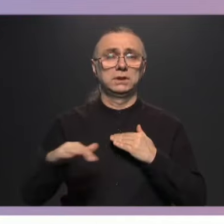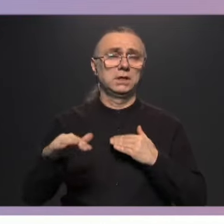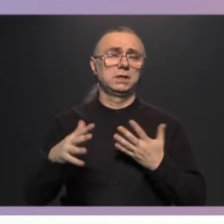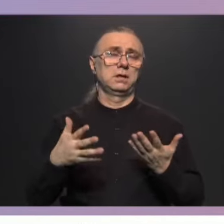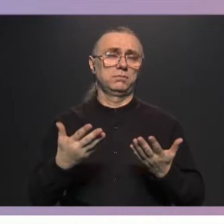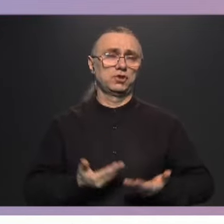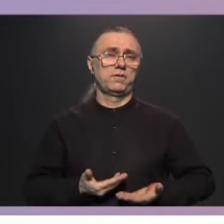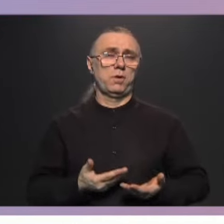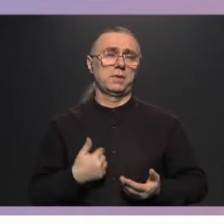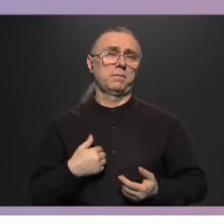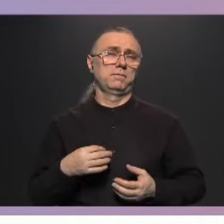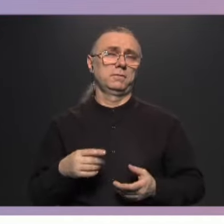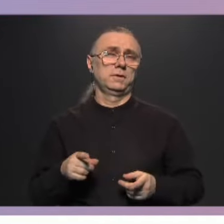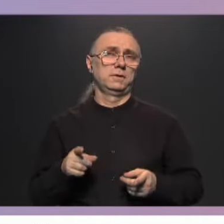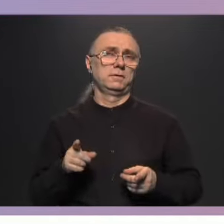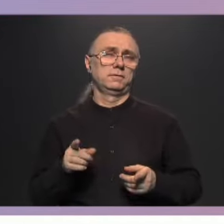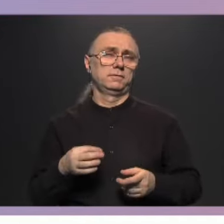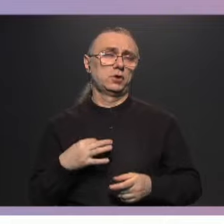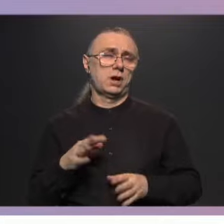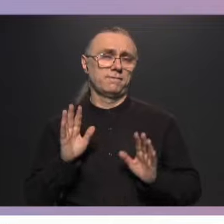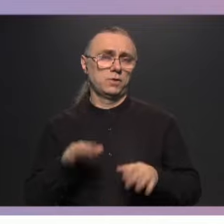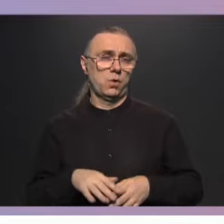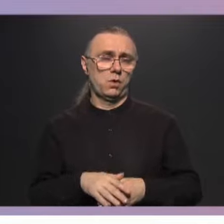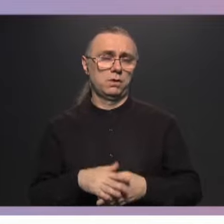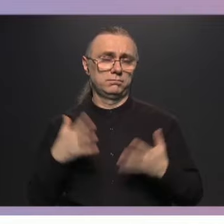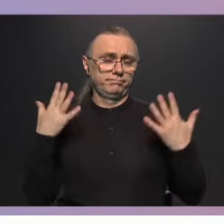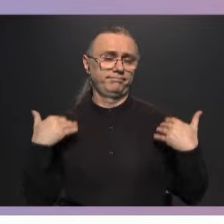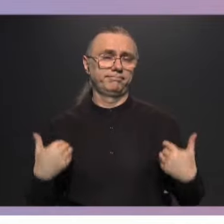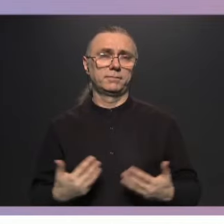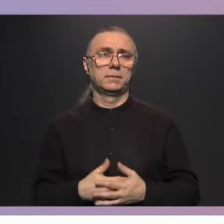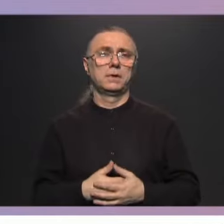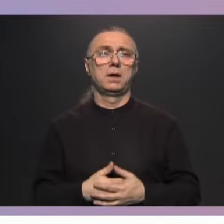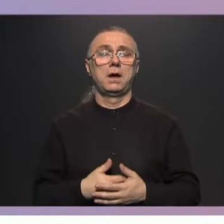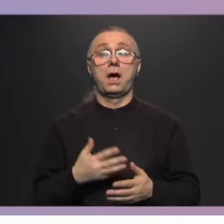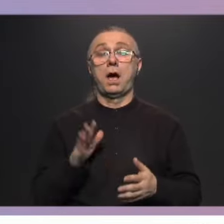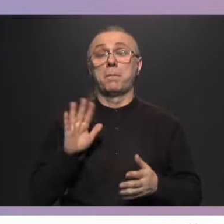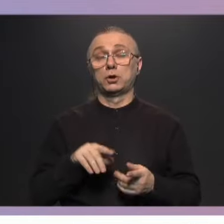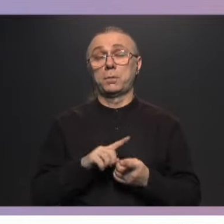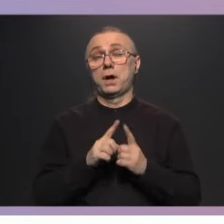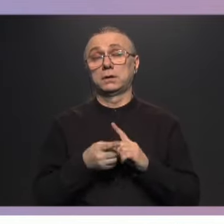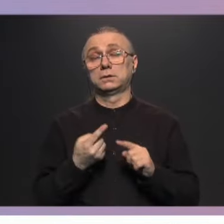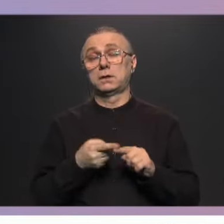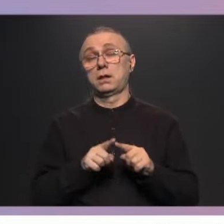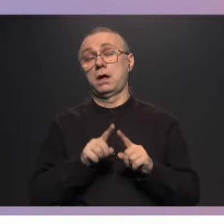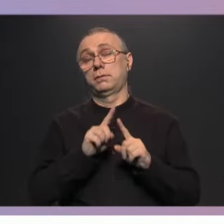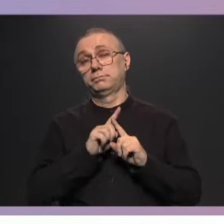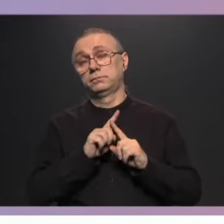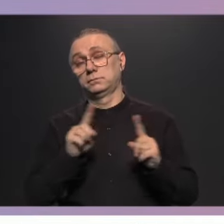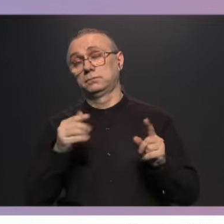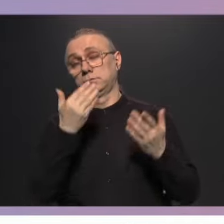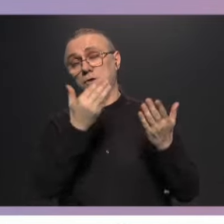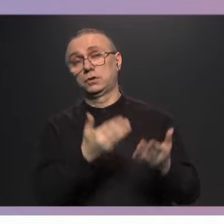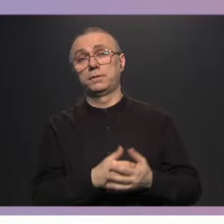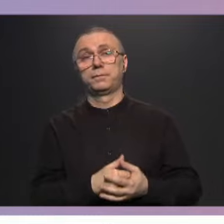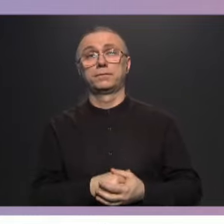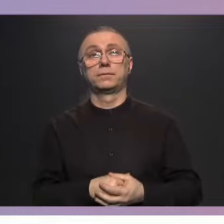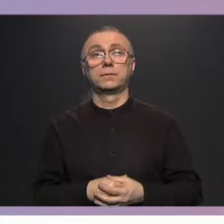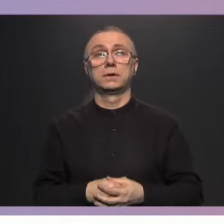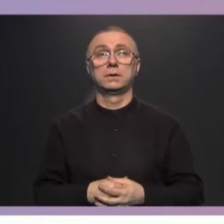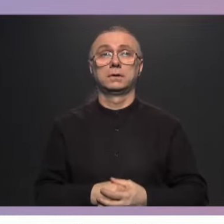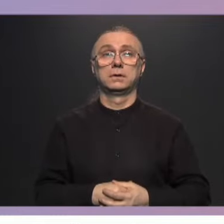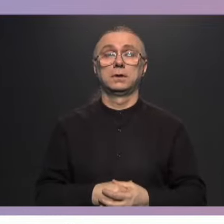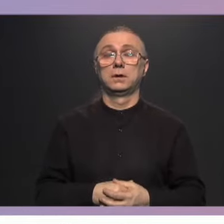равно. Ну, вот. Потом это стало отличительной чертой. Кстати, и надо отметить, что до Никона волос-то особо